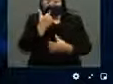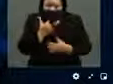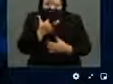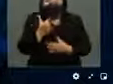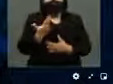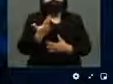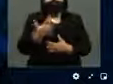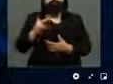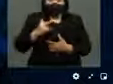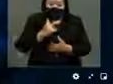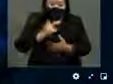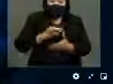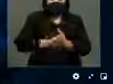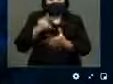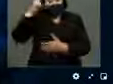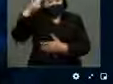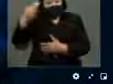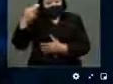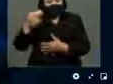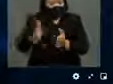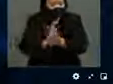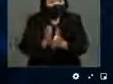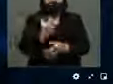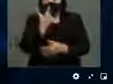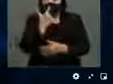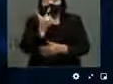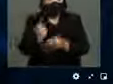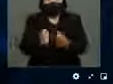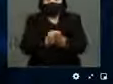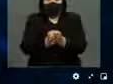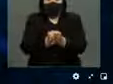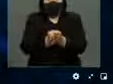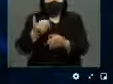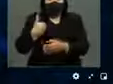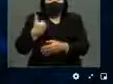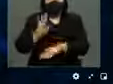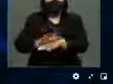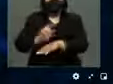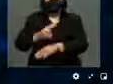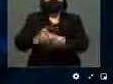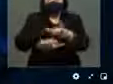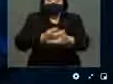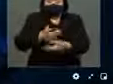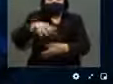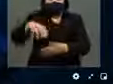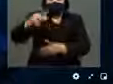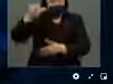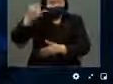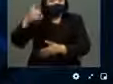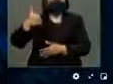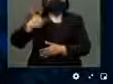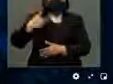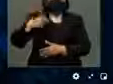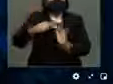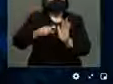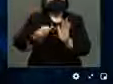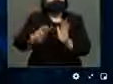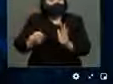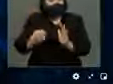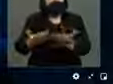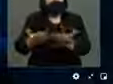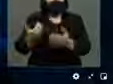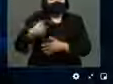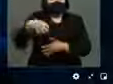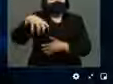งห้วยขวางก็คือเขตดินแดงด้วยอีกที่หนึ่งนะครับคลองถมเซ็นเตอร์และวงเวียน22เขตป้อมปราบศัตรูพ่ายและแคมป์คนง